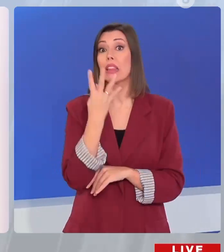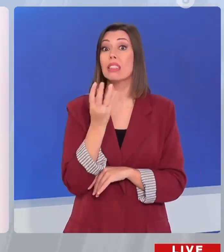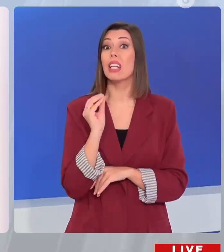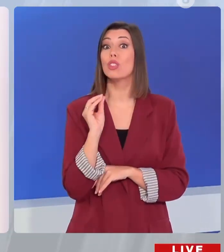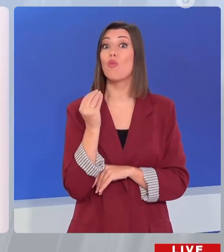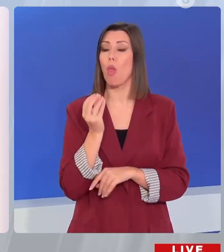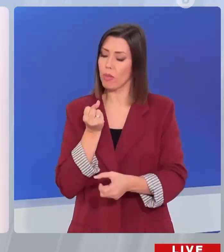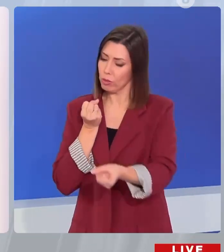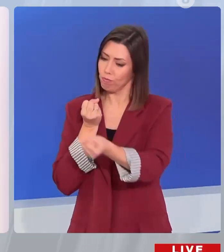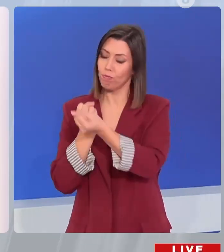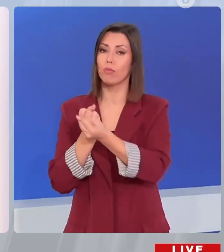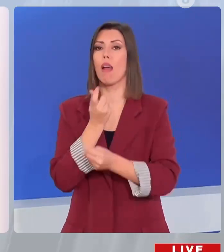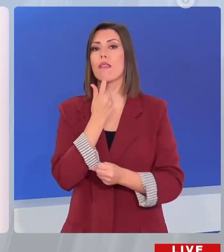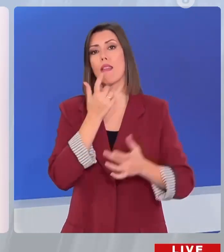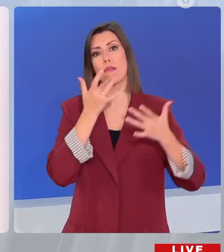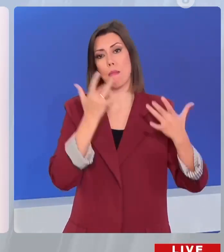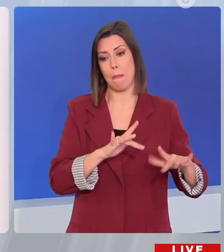Υπότιτλοι AUTHORWAVE